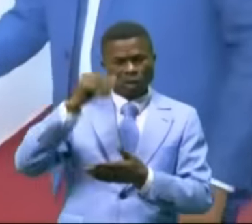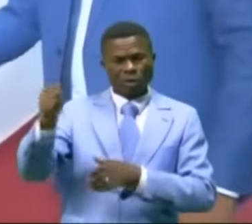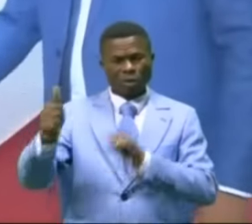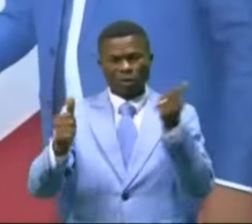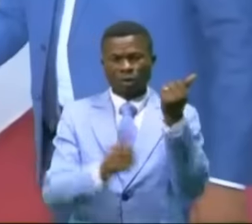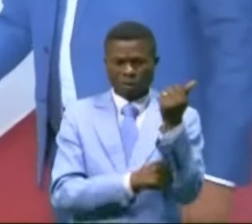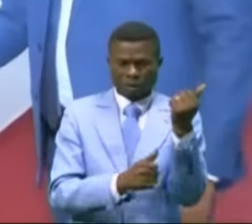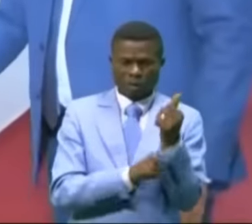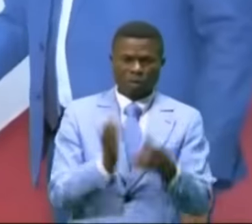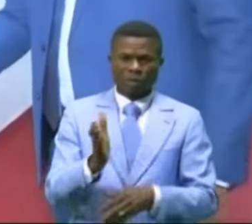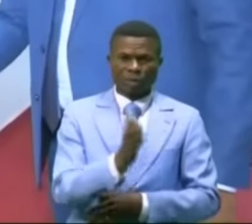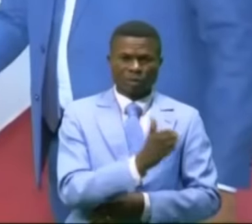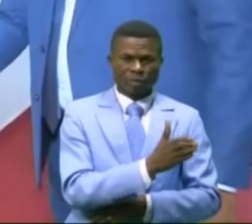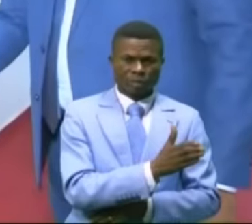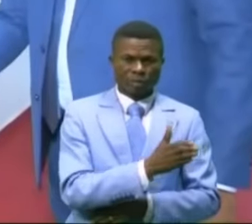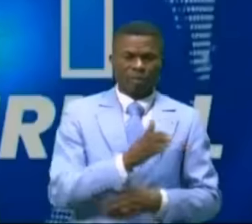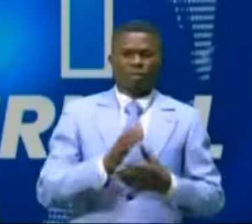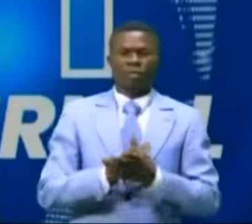expertise.